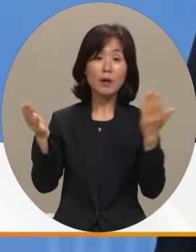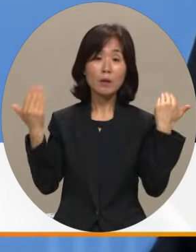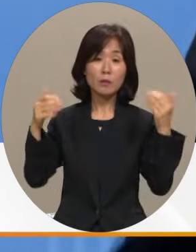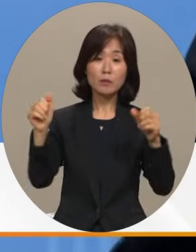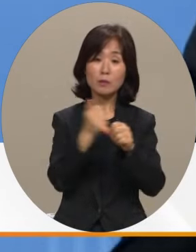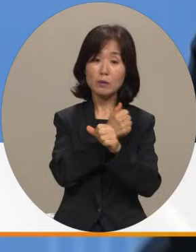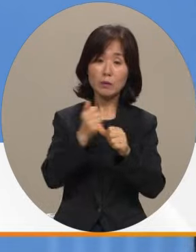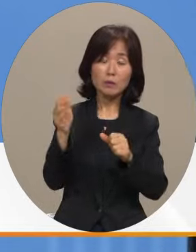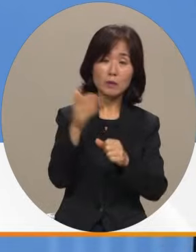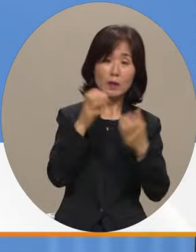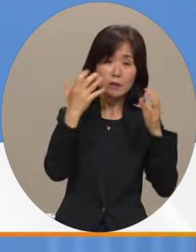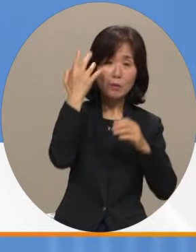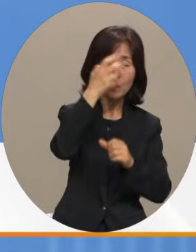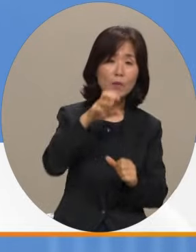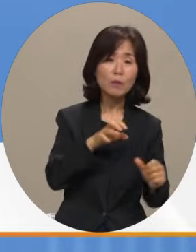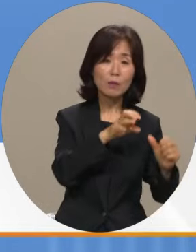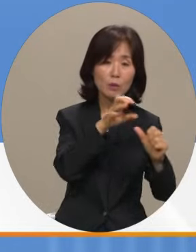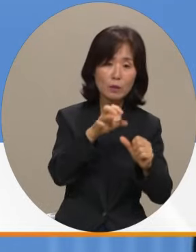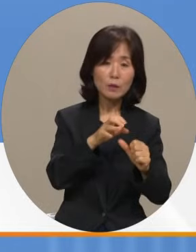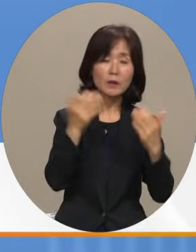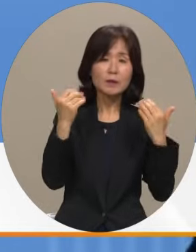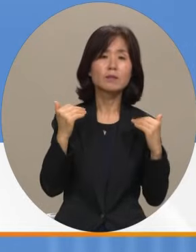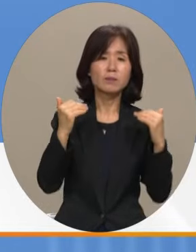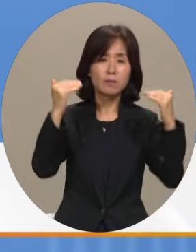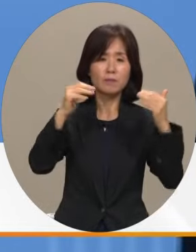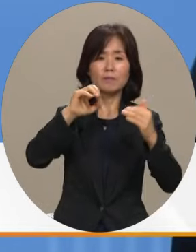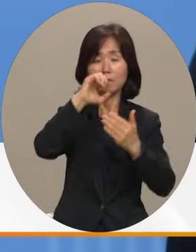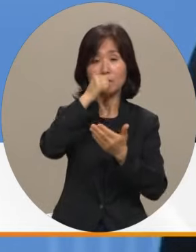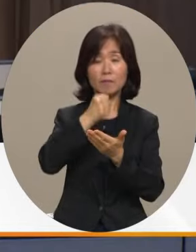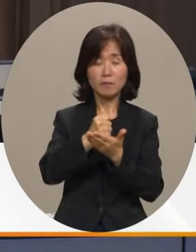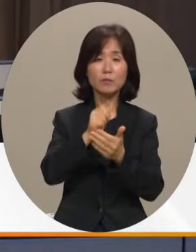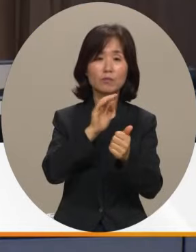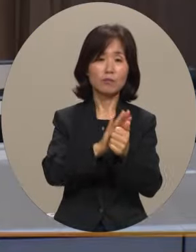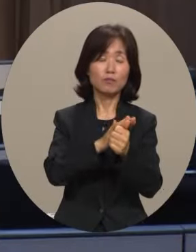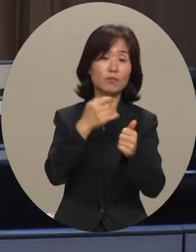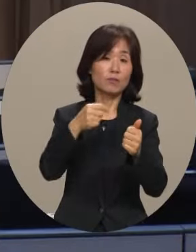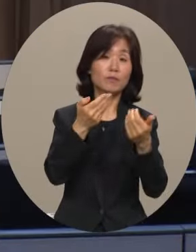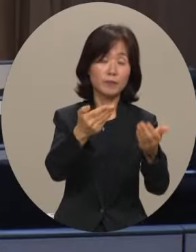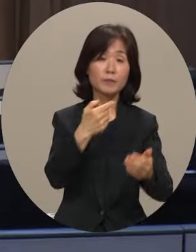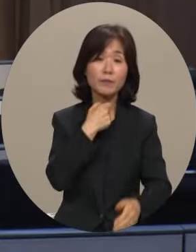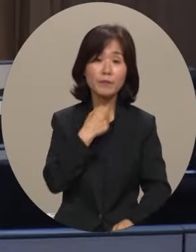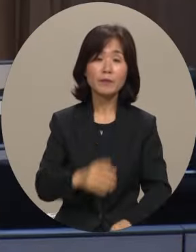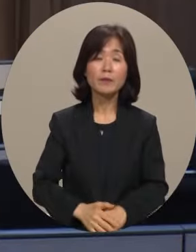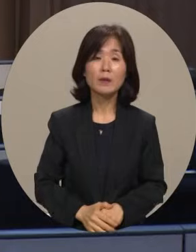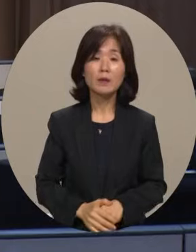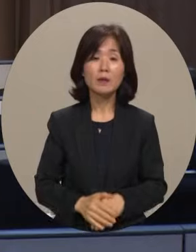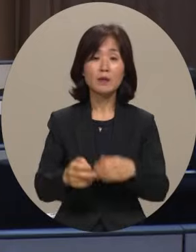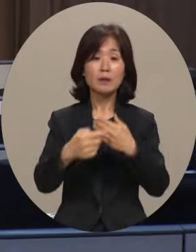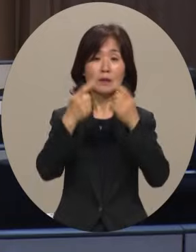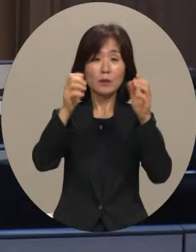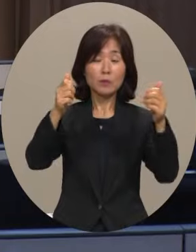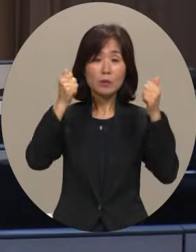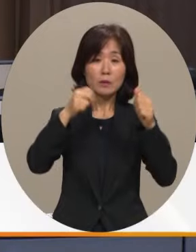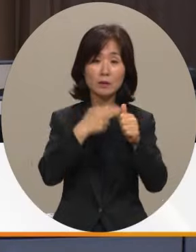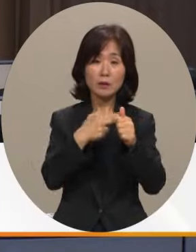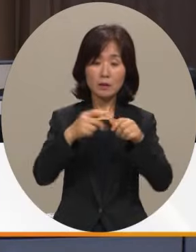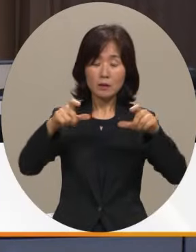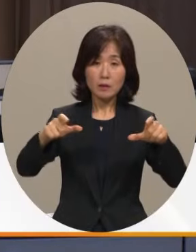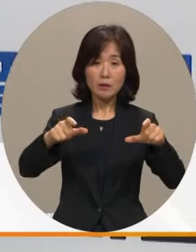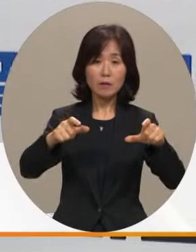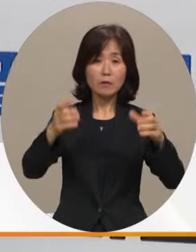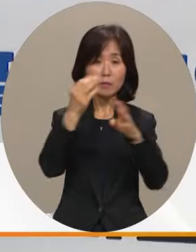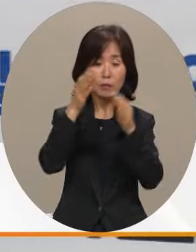아이들을 지켜내고 아이들이 성장할 수 있도록 지도할 수 있는 의대를 졸업한 의사가 지역에서 일정 기간